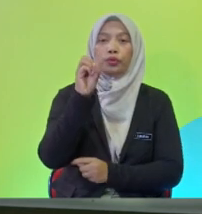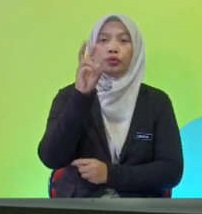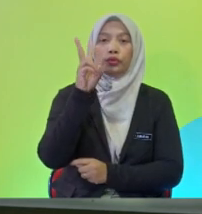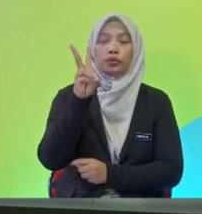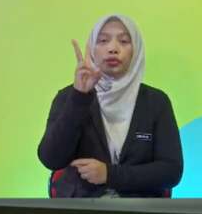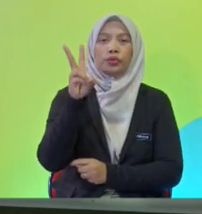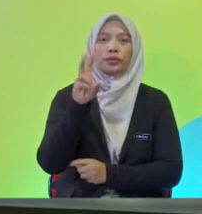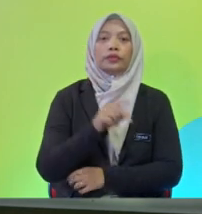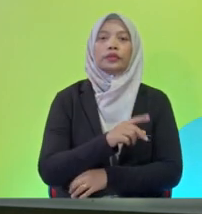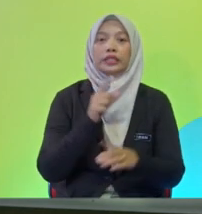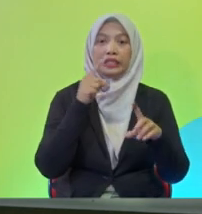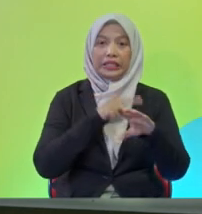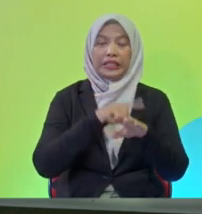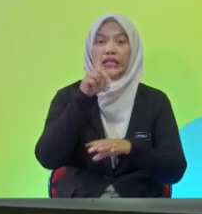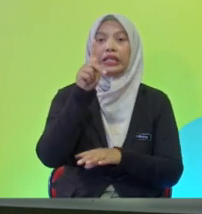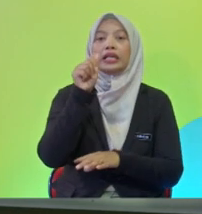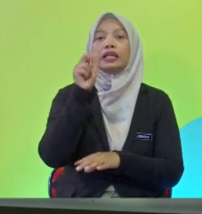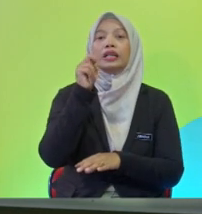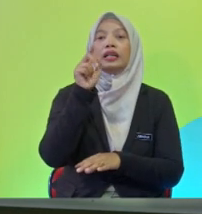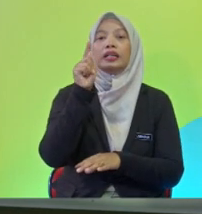Edmonton, Kanada.